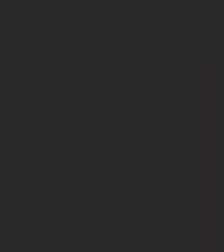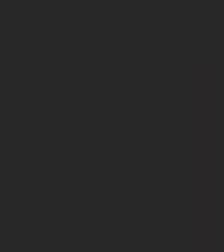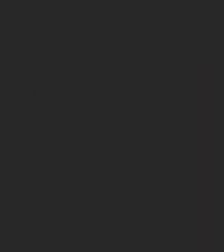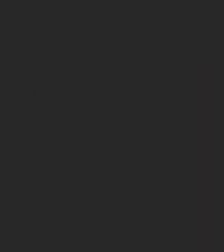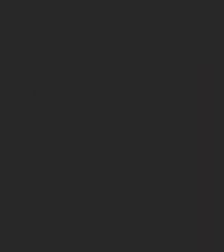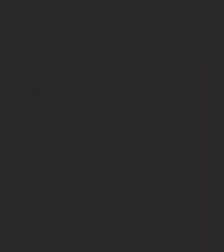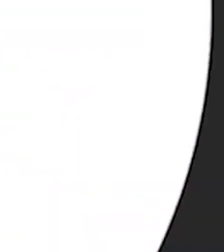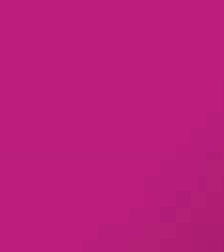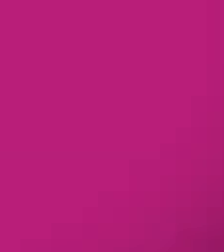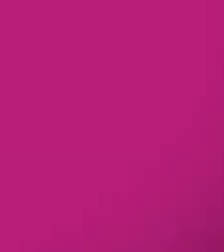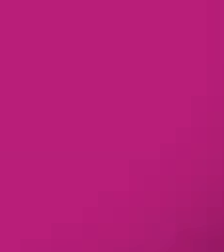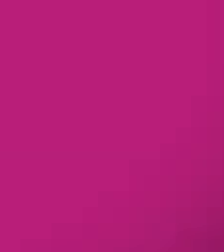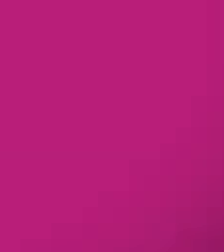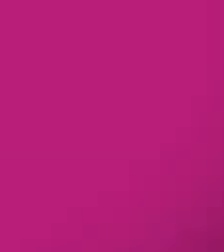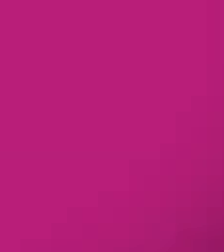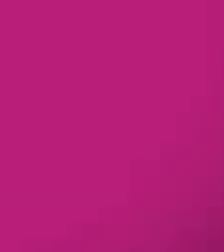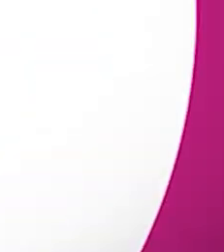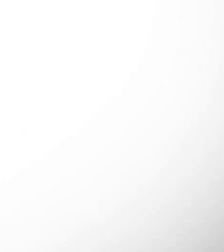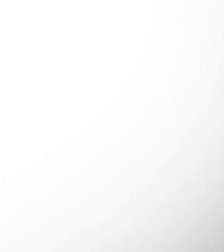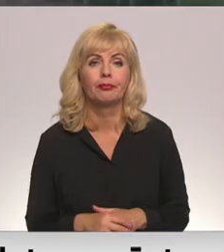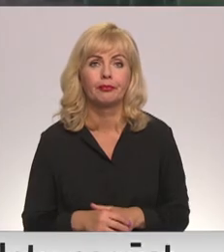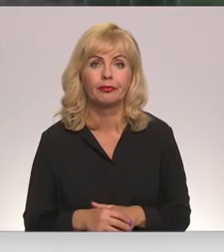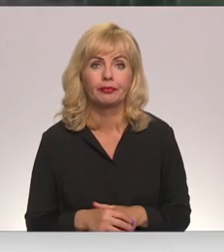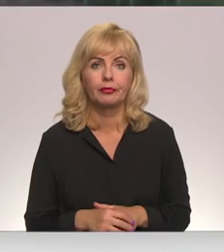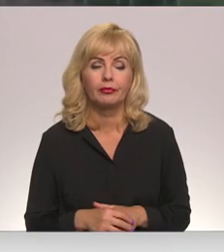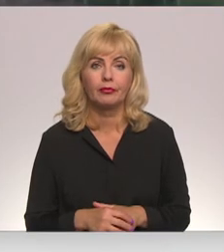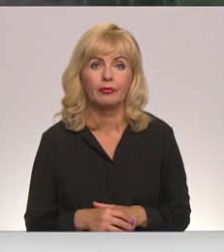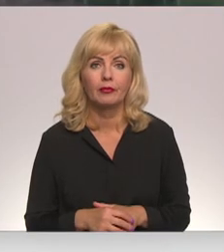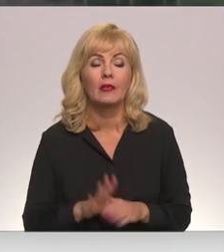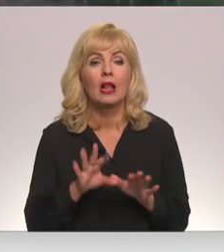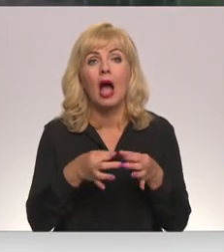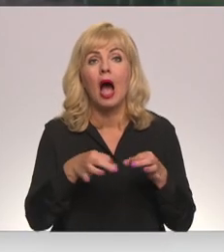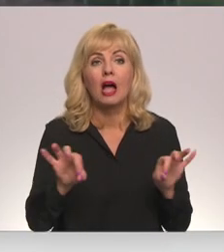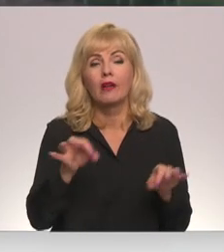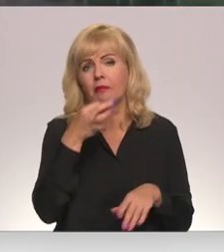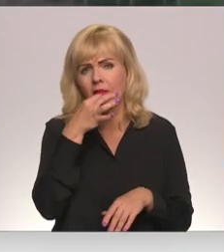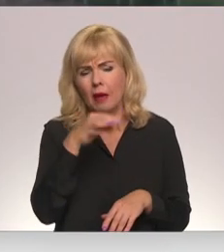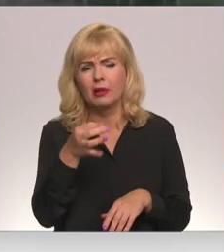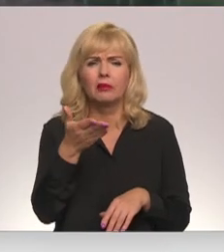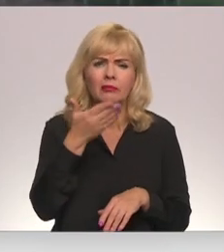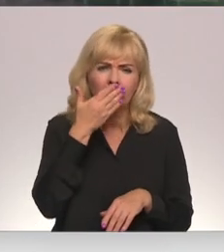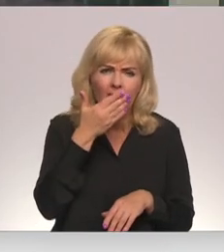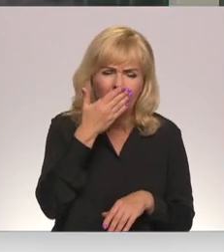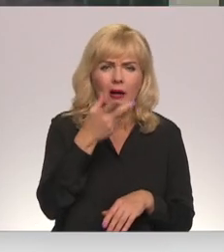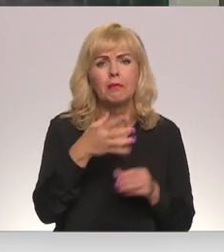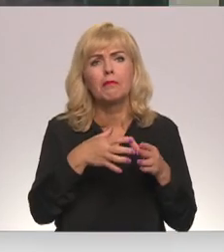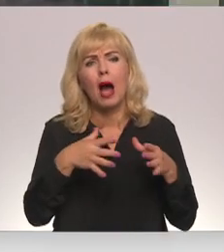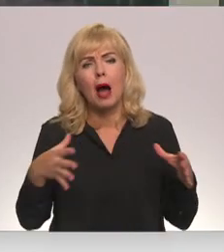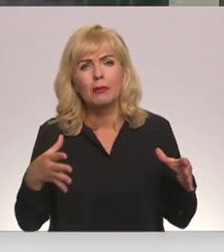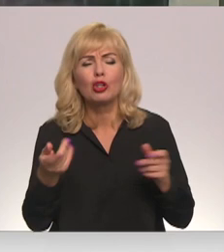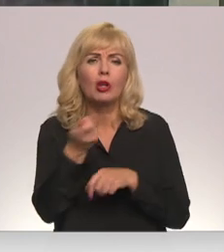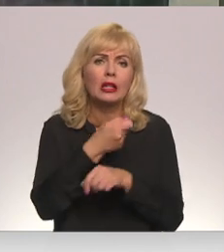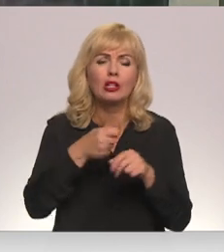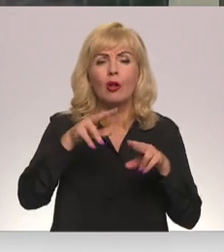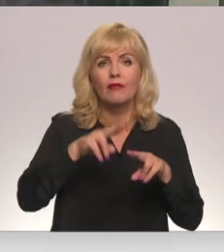Re, viss ēters ir te! Lai atbrīvotos no nepatīkamām smakām un paplašinātu tirdzniecības